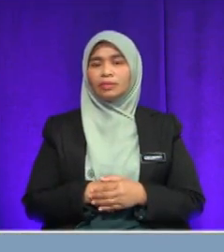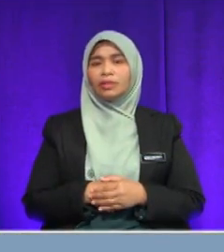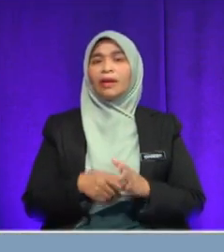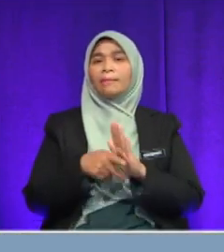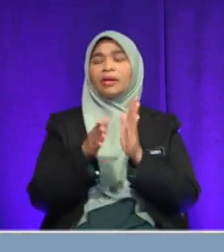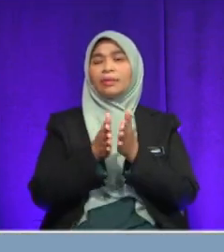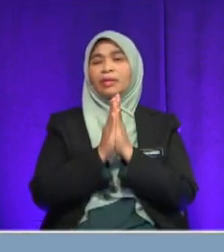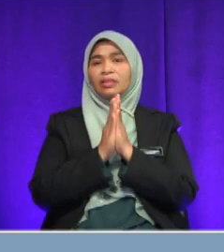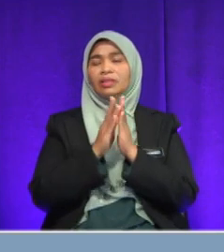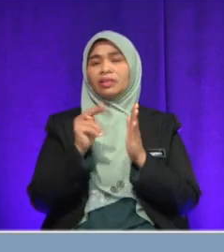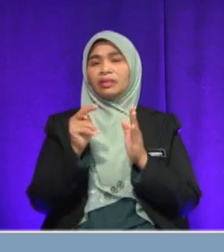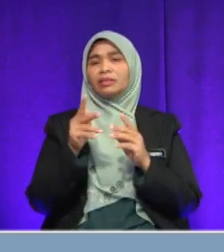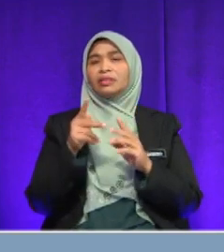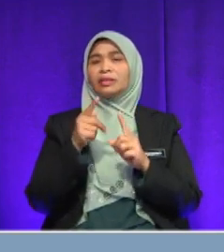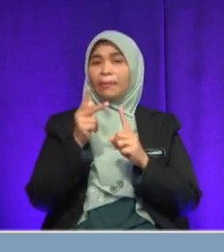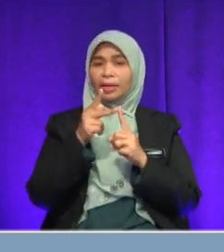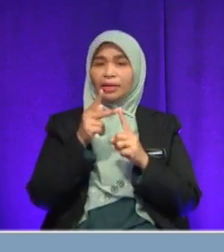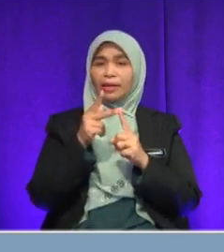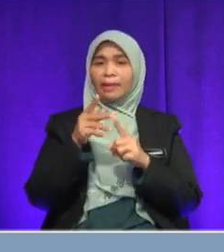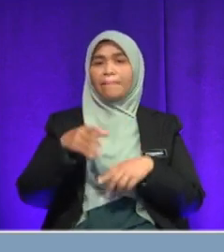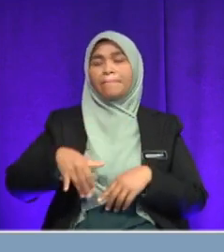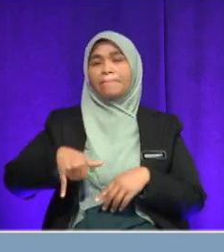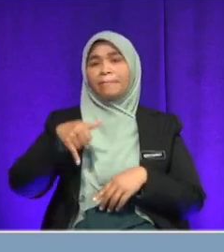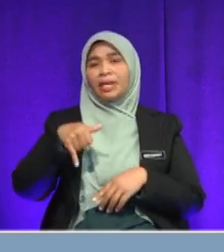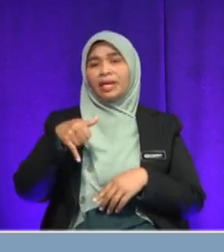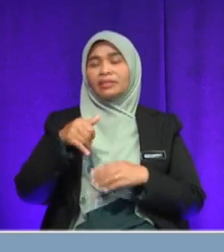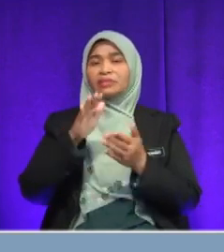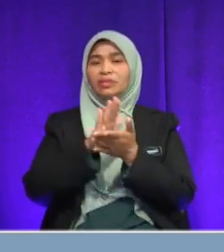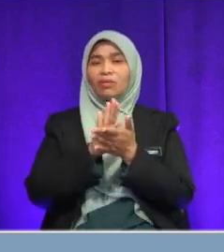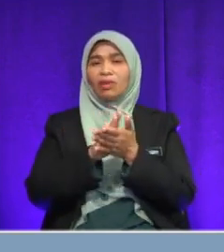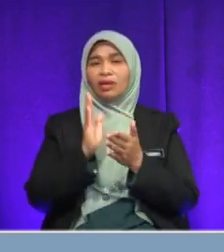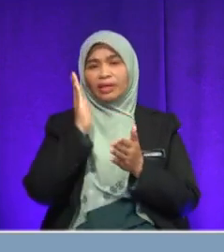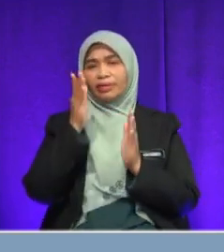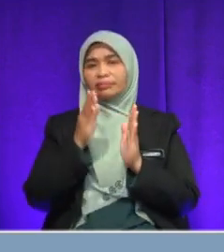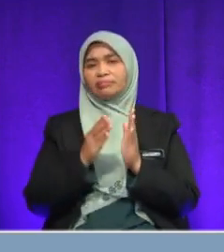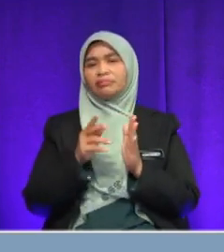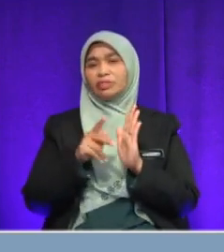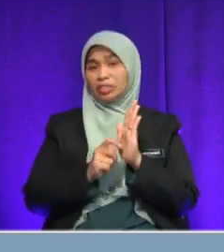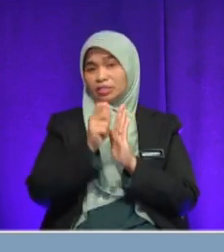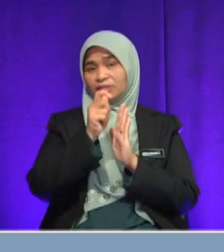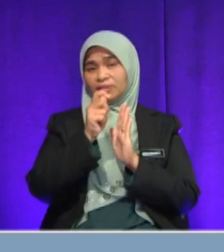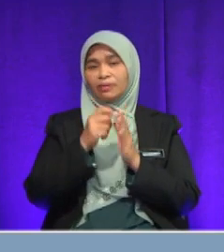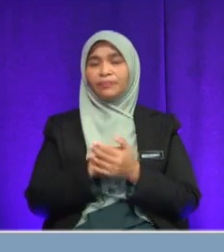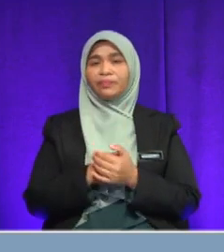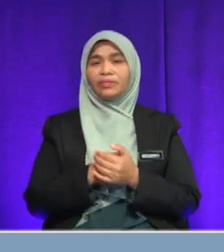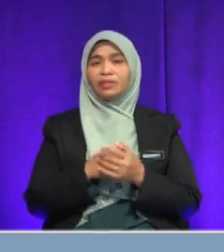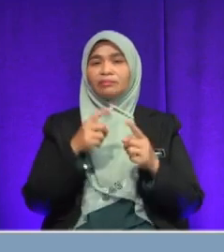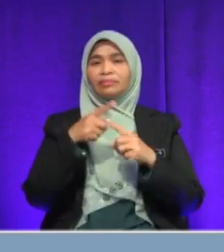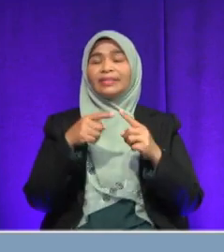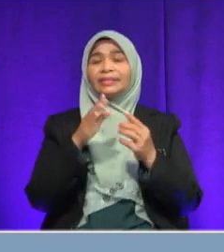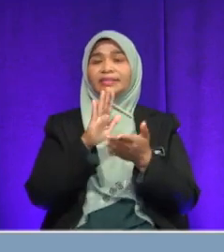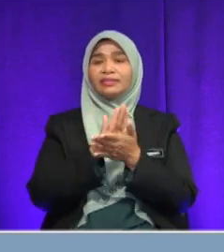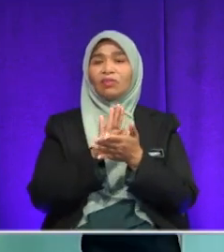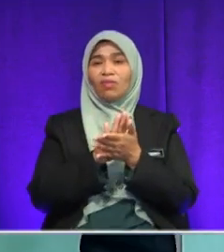Permintaan ke atas beg sekolah meningkat, cikgu. Okey, apabila sisi semula sesi persekolahan akan